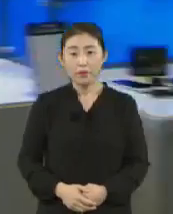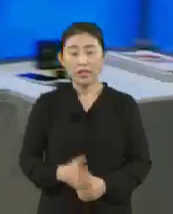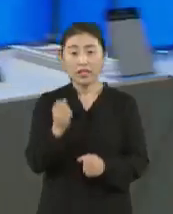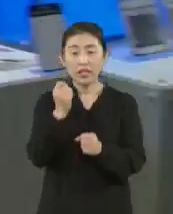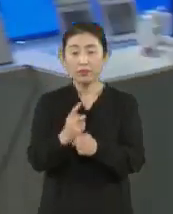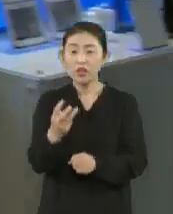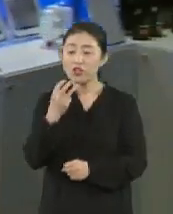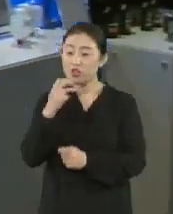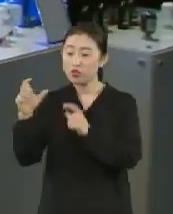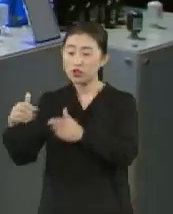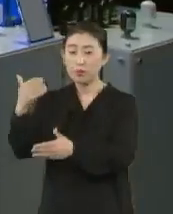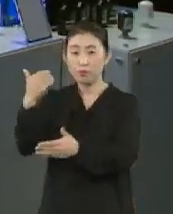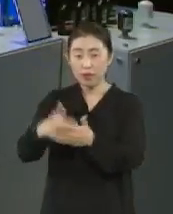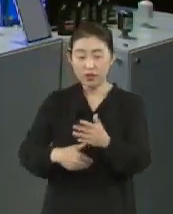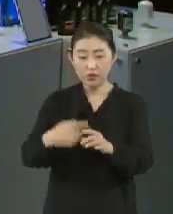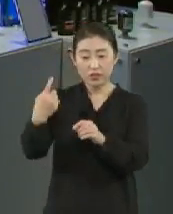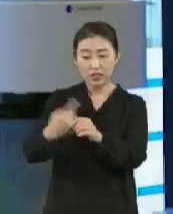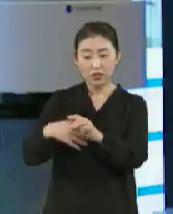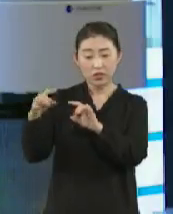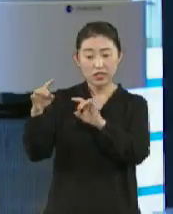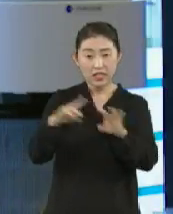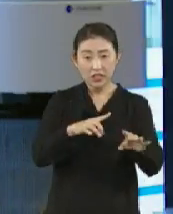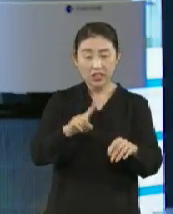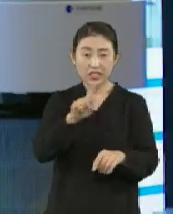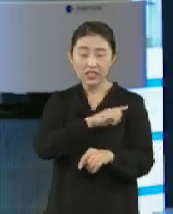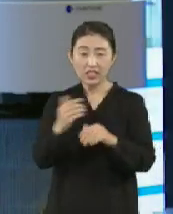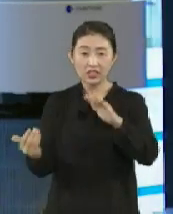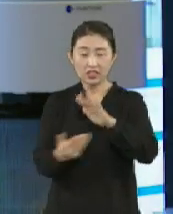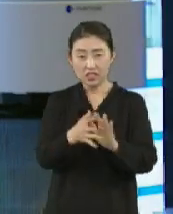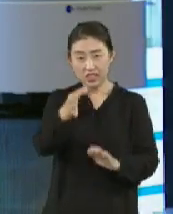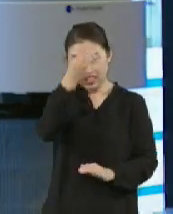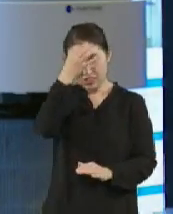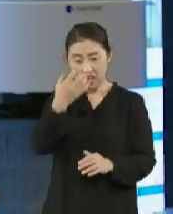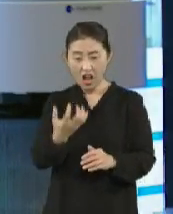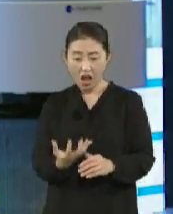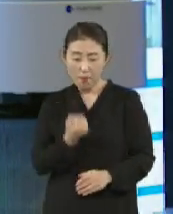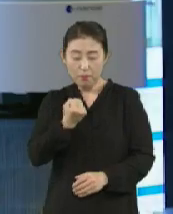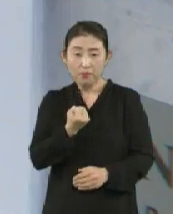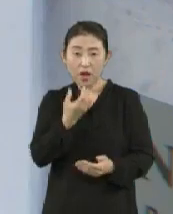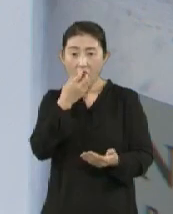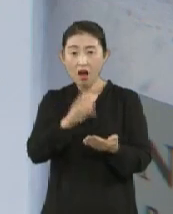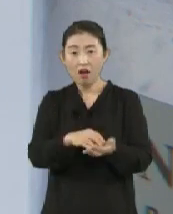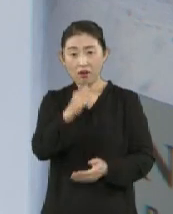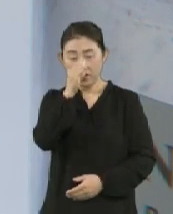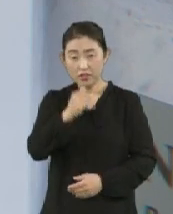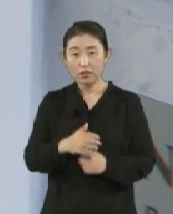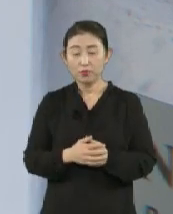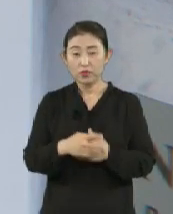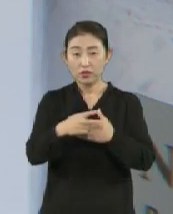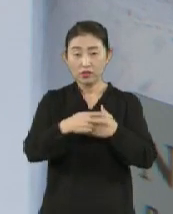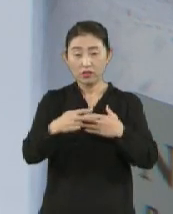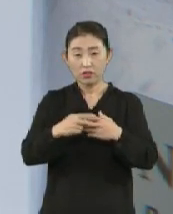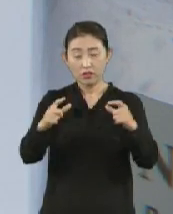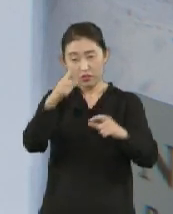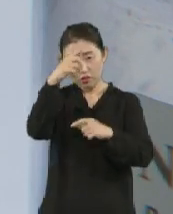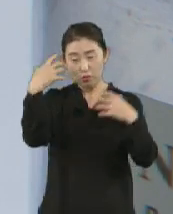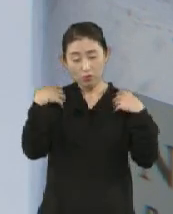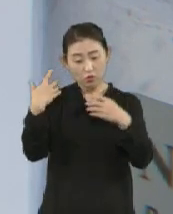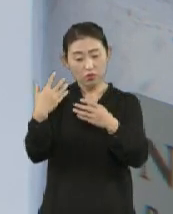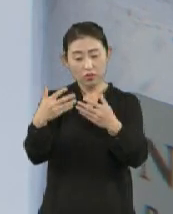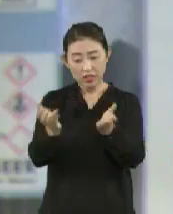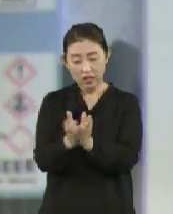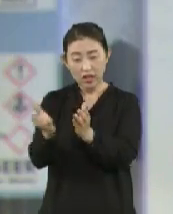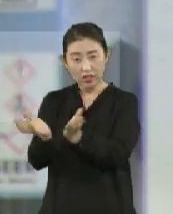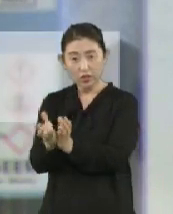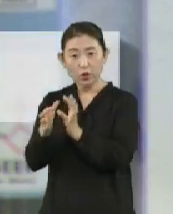이미 수도권을 제외하고 센서와 관련해 가장 많은 특허를 보유하고 있는 상황. 대덕특구 정부출연연구기관에서 제공하는